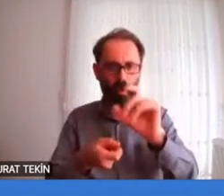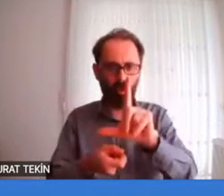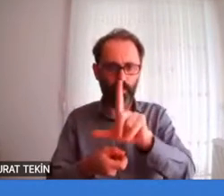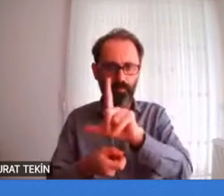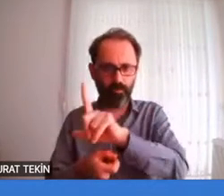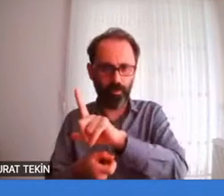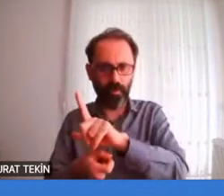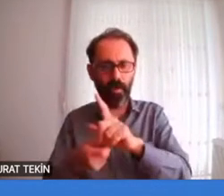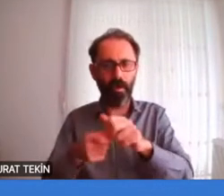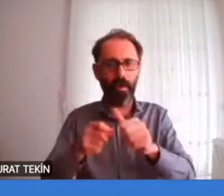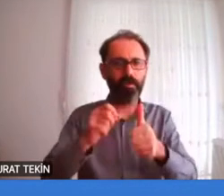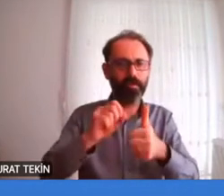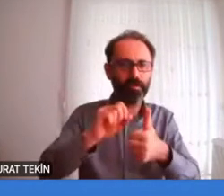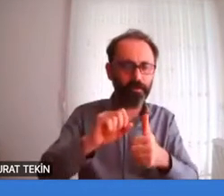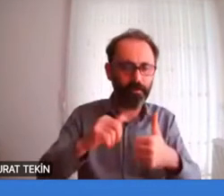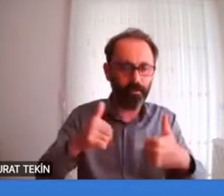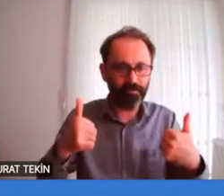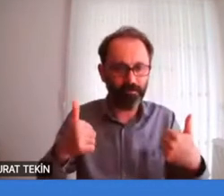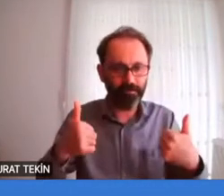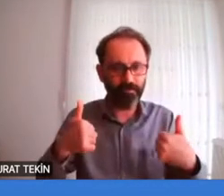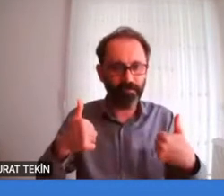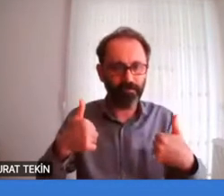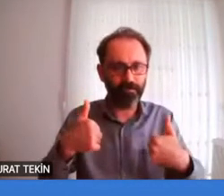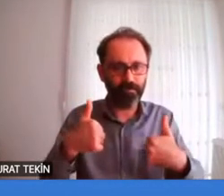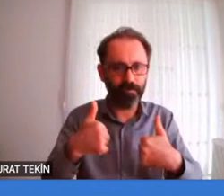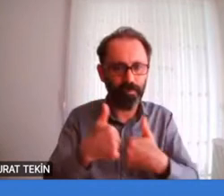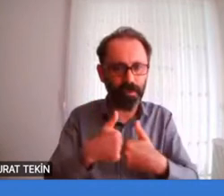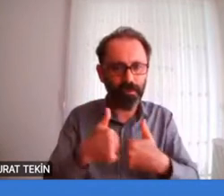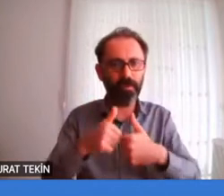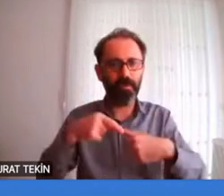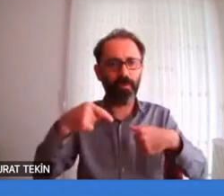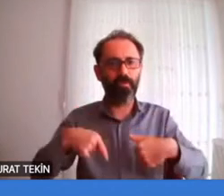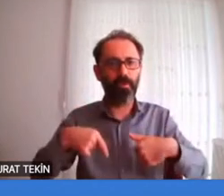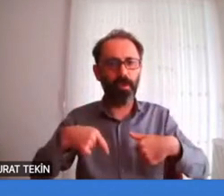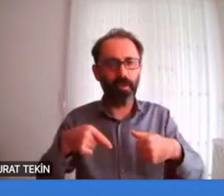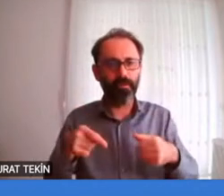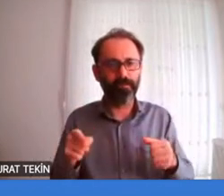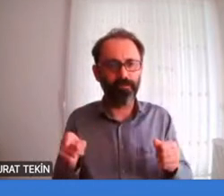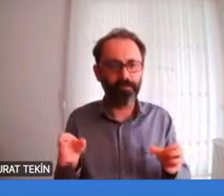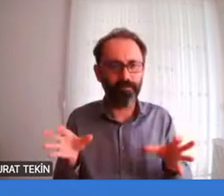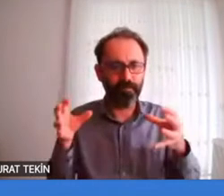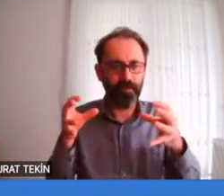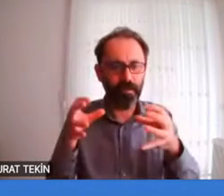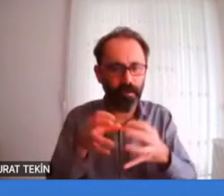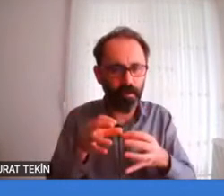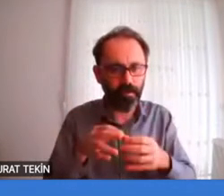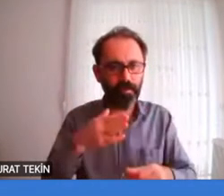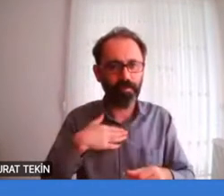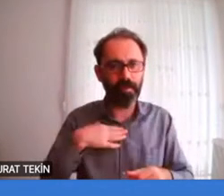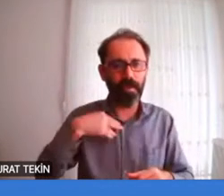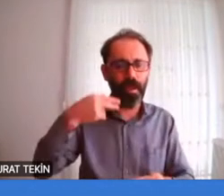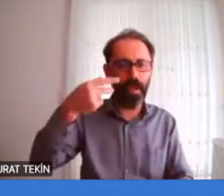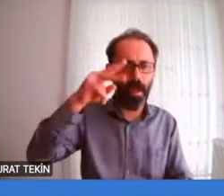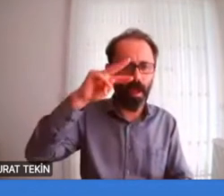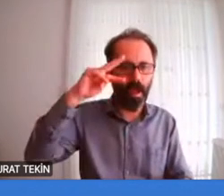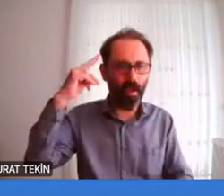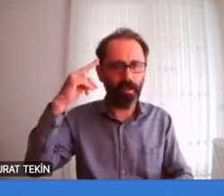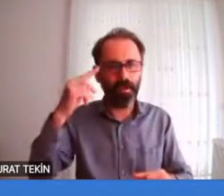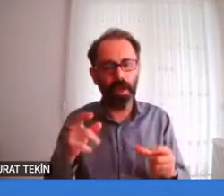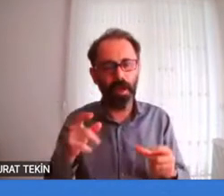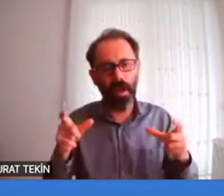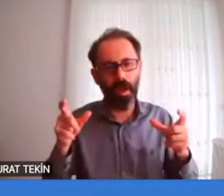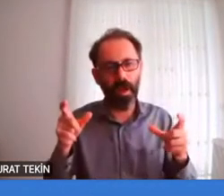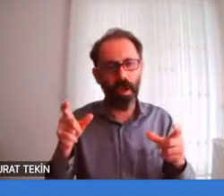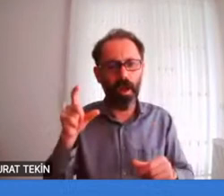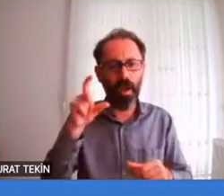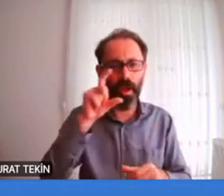zaman ben anlatayım. Biz Aralık ayında başladık bu işe. Şimdi bir önceki 2016 yılında şampiyon